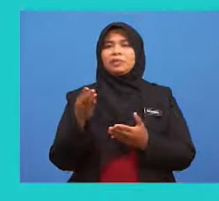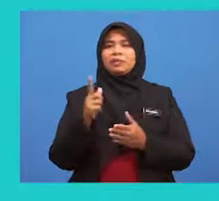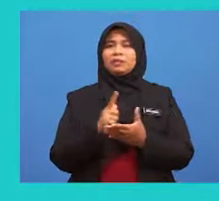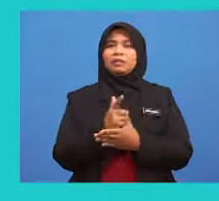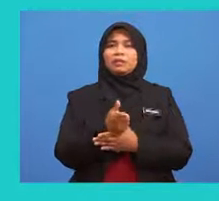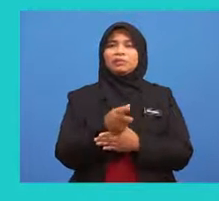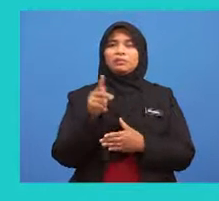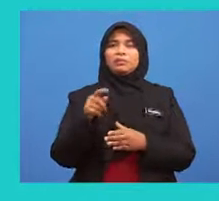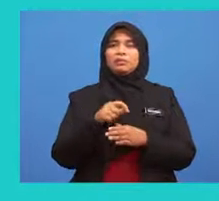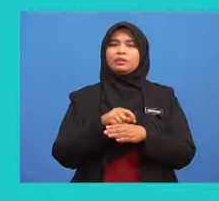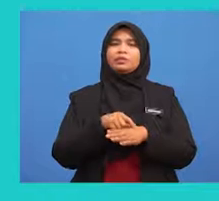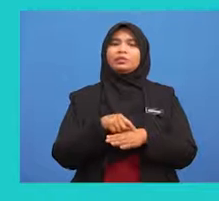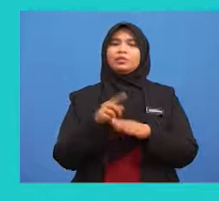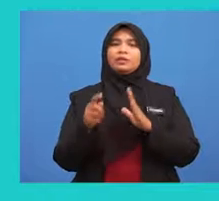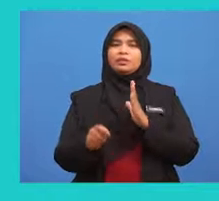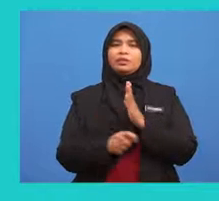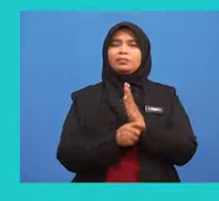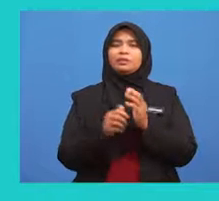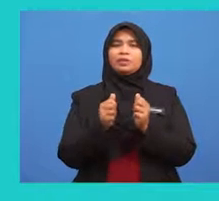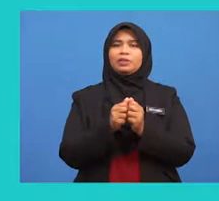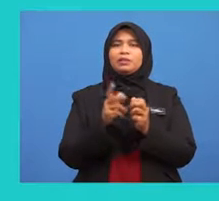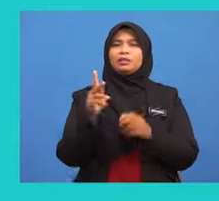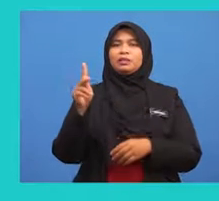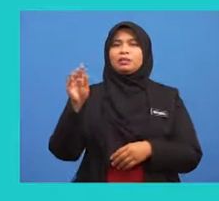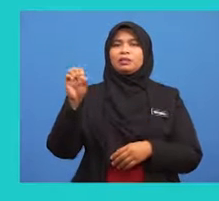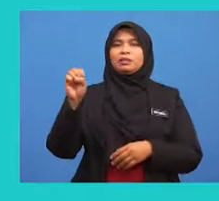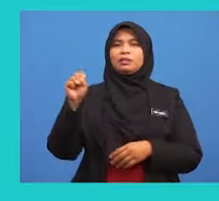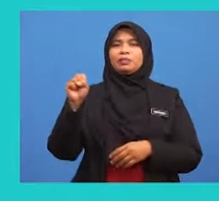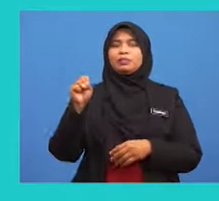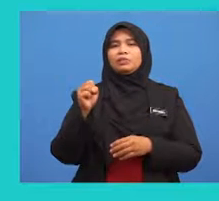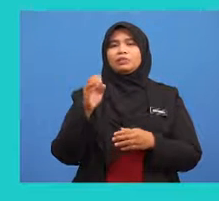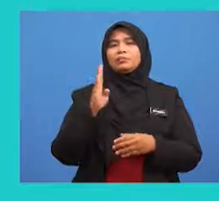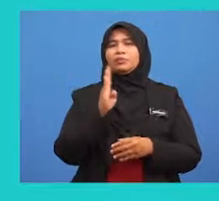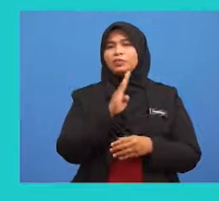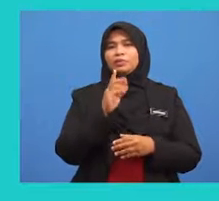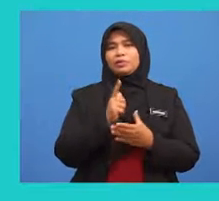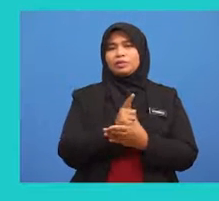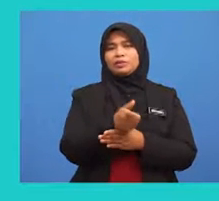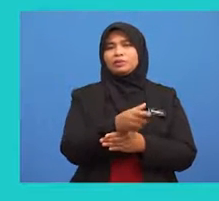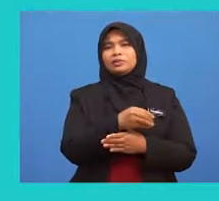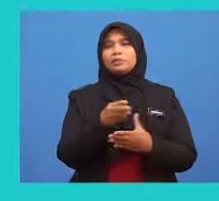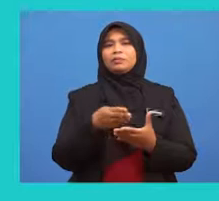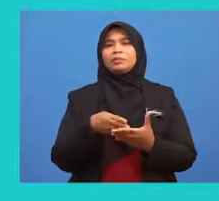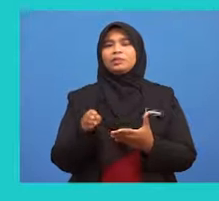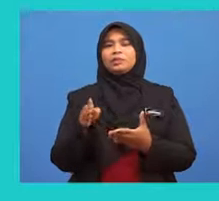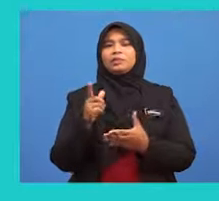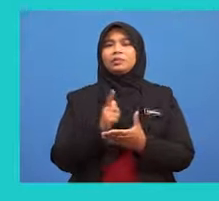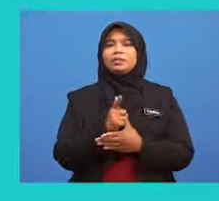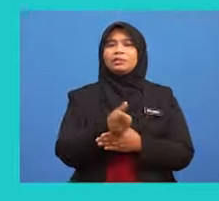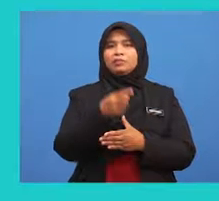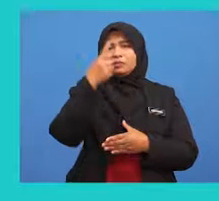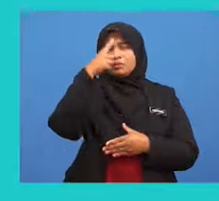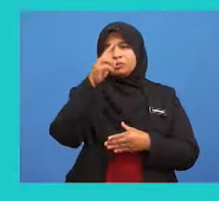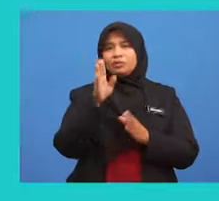perlu ditambah dengan kos buruh langsung dan belanja langsung